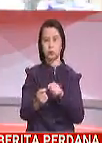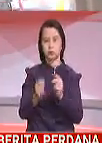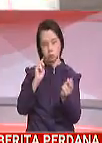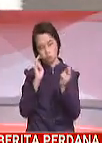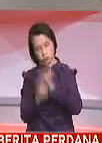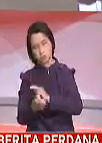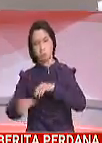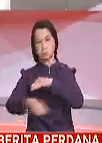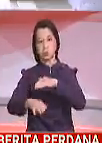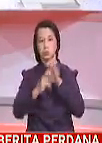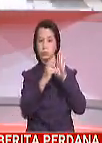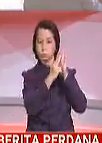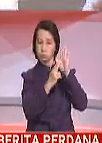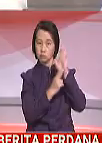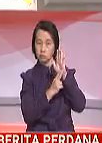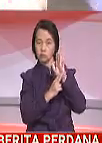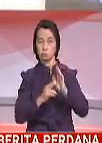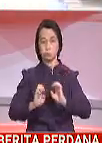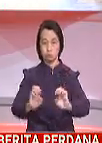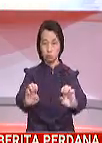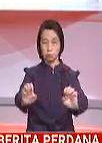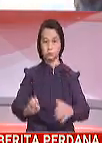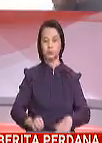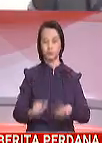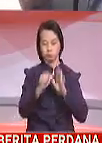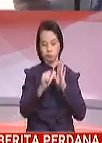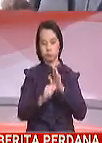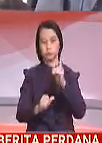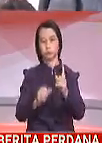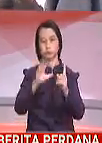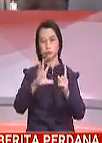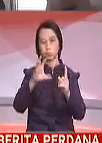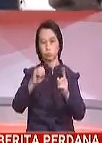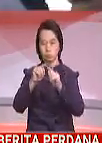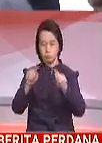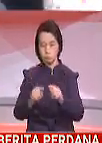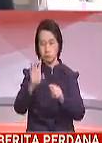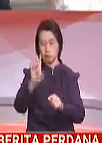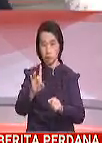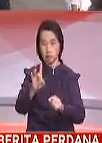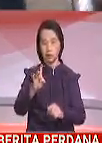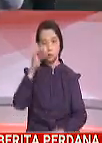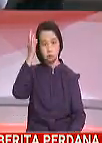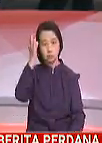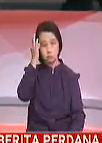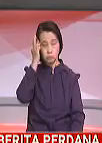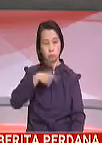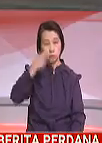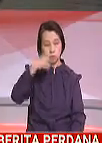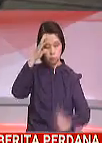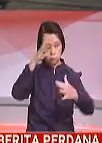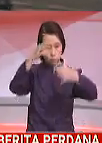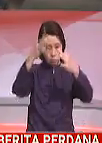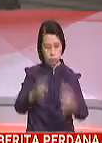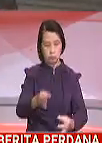digubal di bawah Undang-Undang Darurat. Artikel 150-8 Perlembagaan Persekutuan menyatakan keputusan